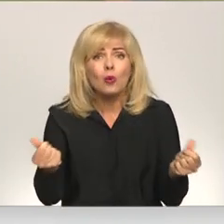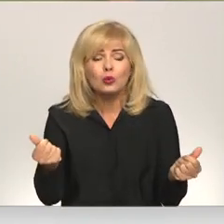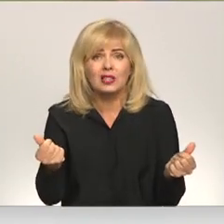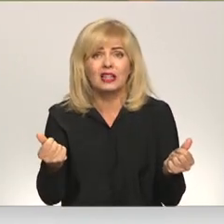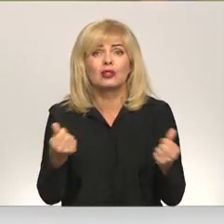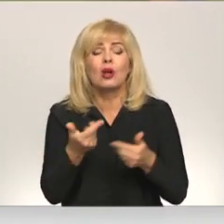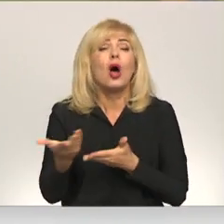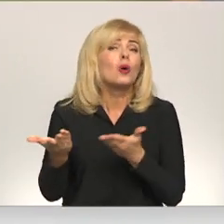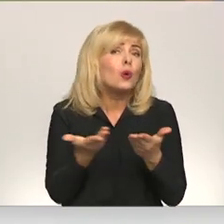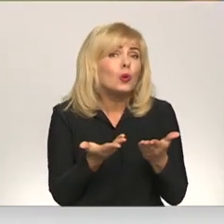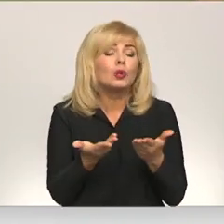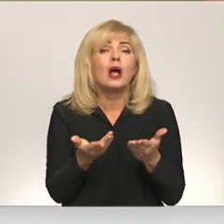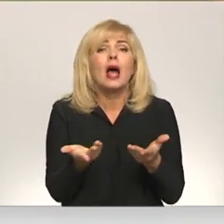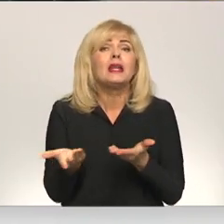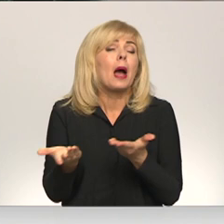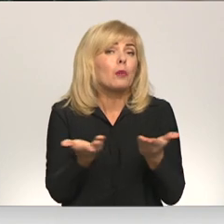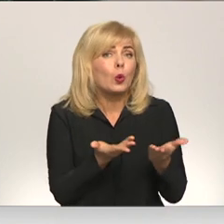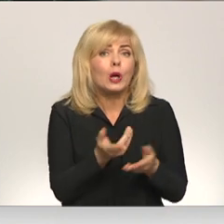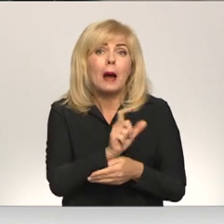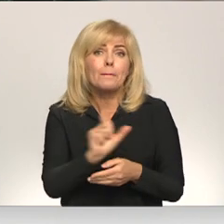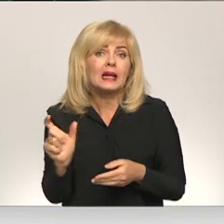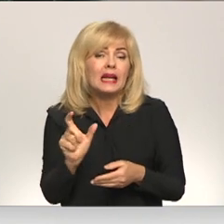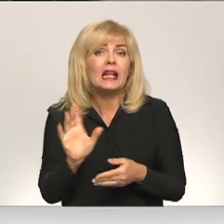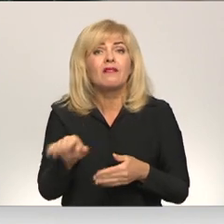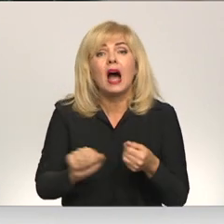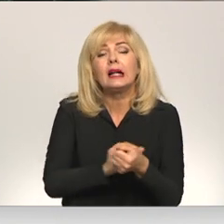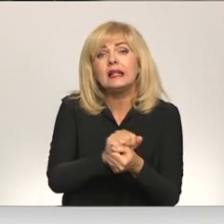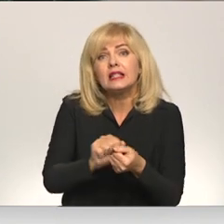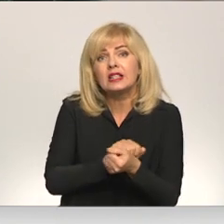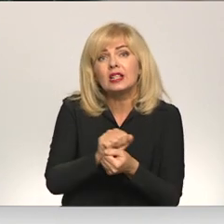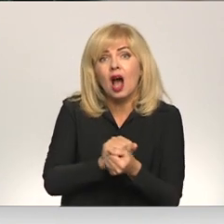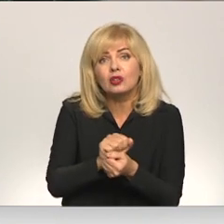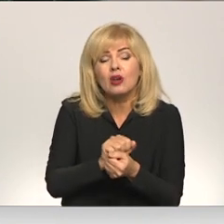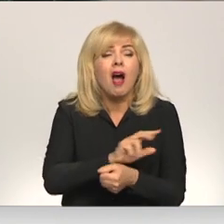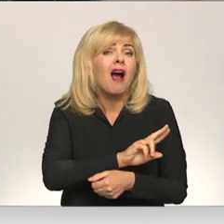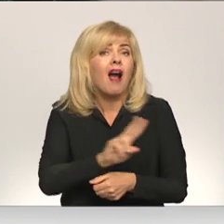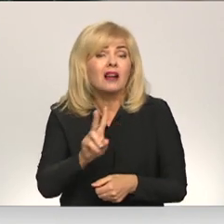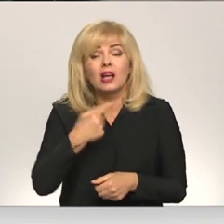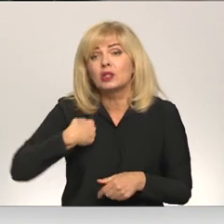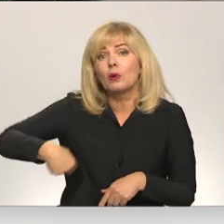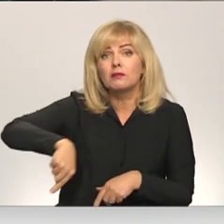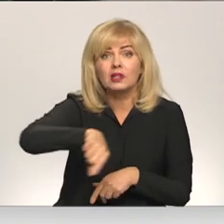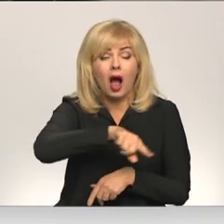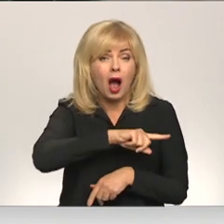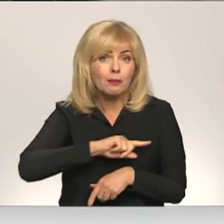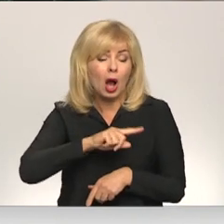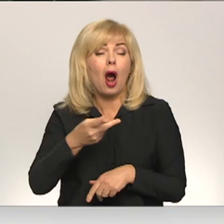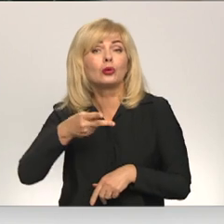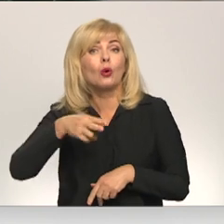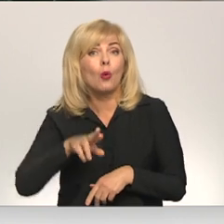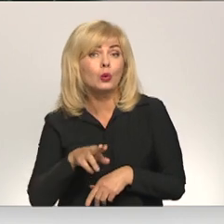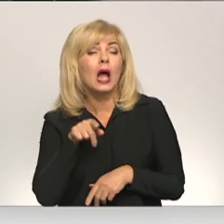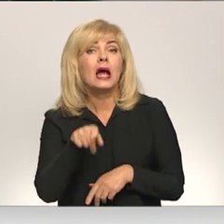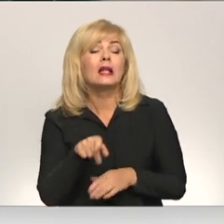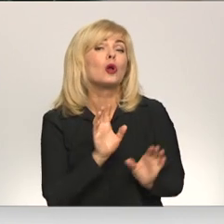kuru jebkurā brīdī var iznīcināt teju jebkas, kas mums ir apkārt. Un